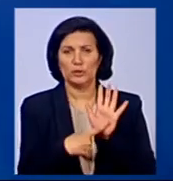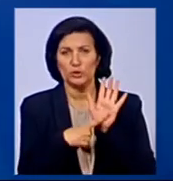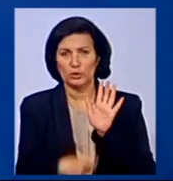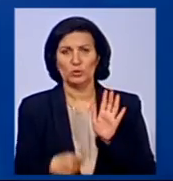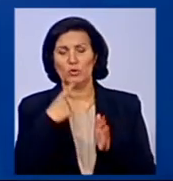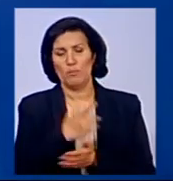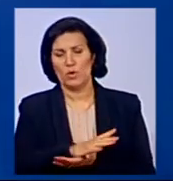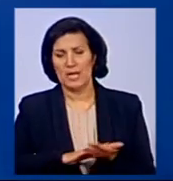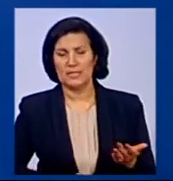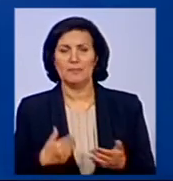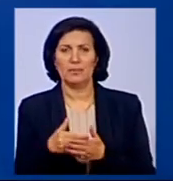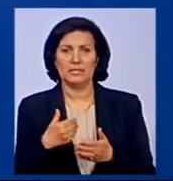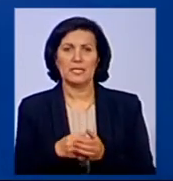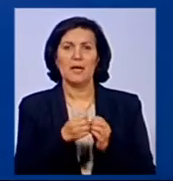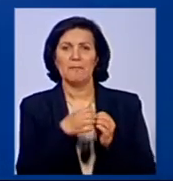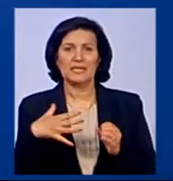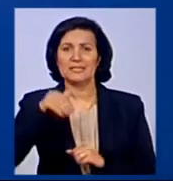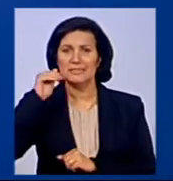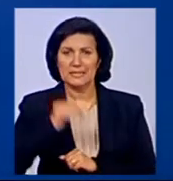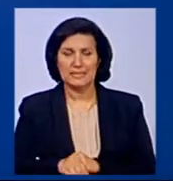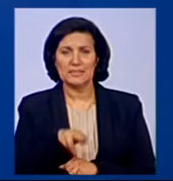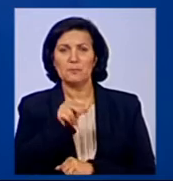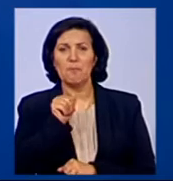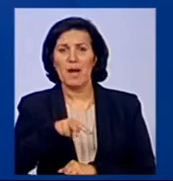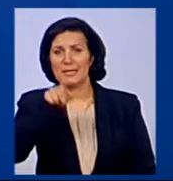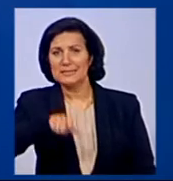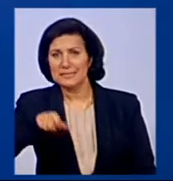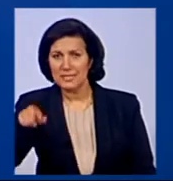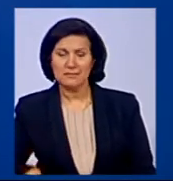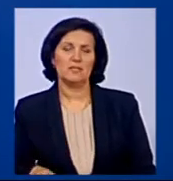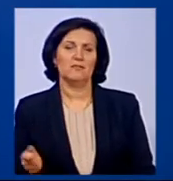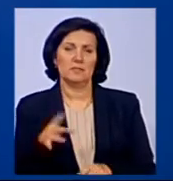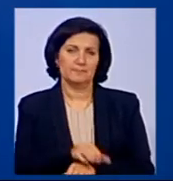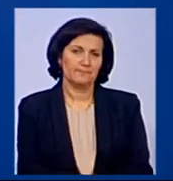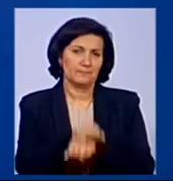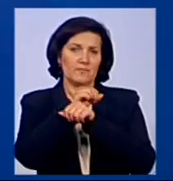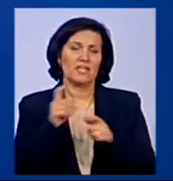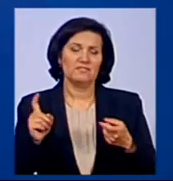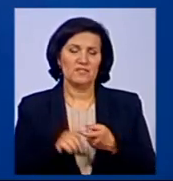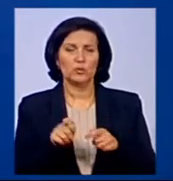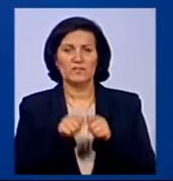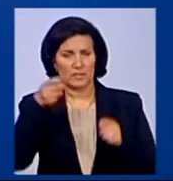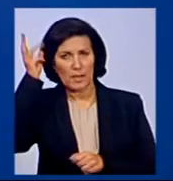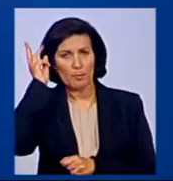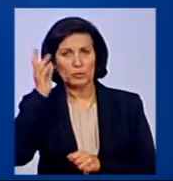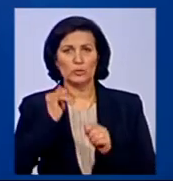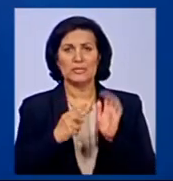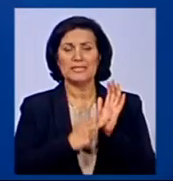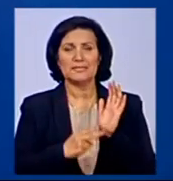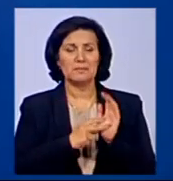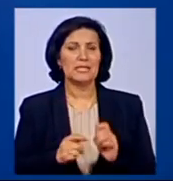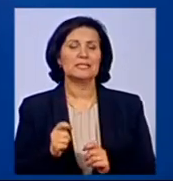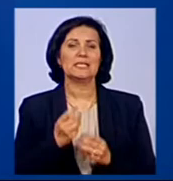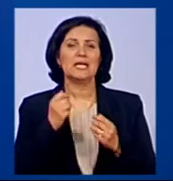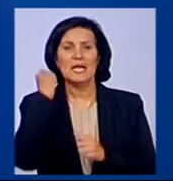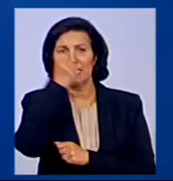1600 дістали поранень. Близько 15 тисяч палестинців вийшли на марш протесту у зв'язку з відкриттям посольства, а також 70-річчя